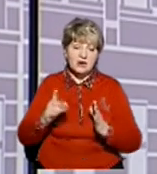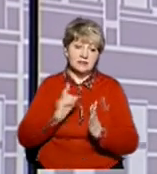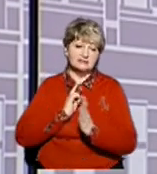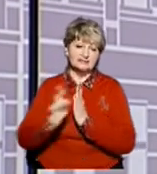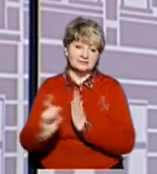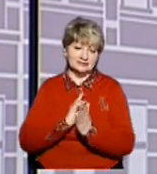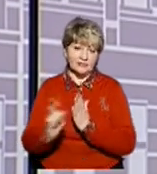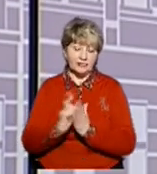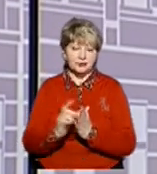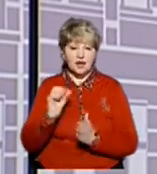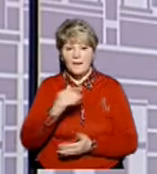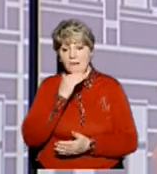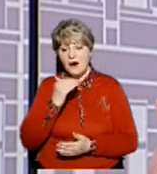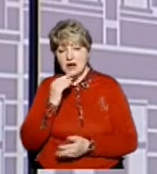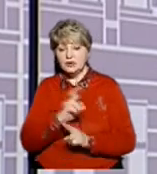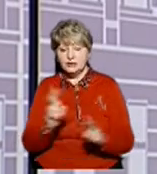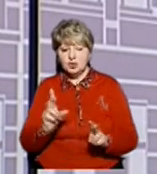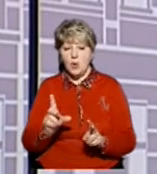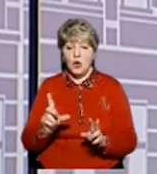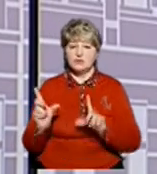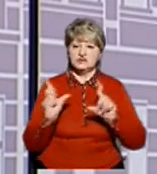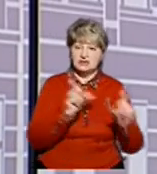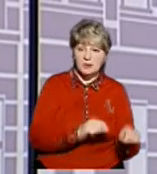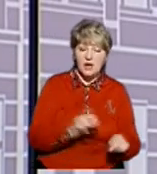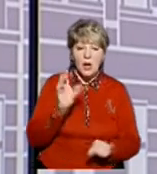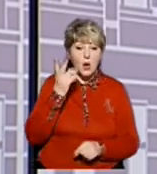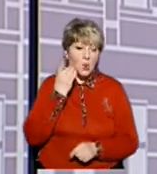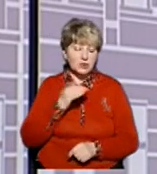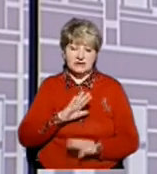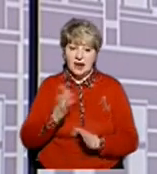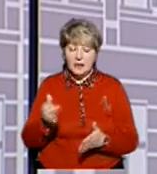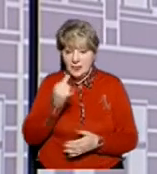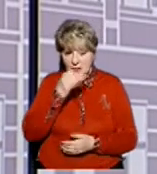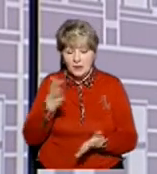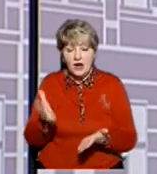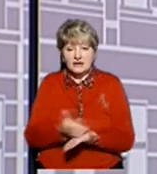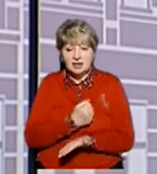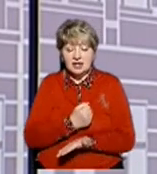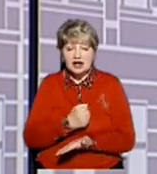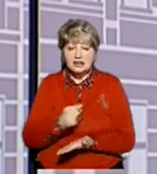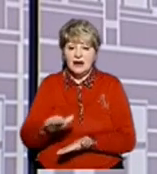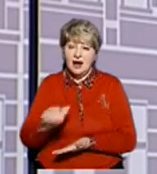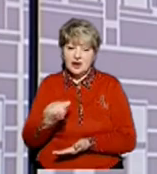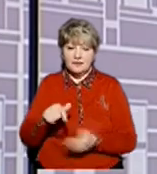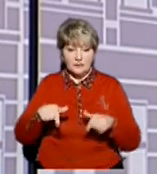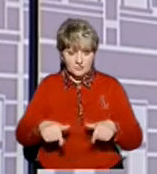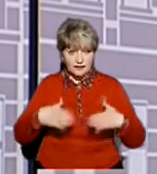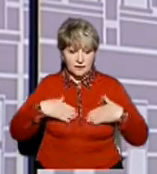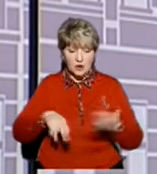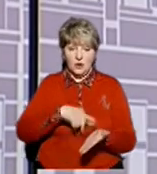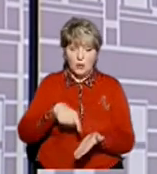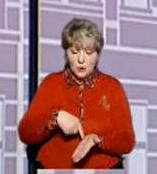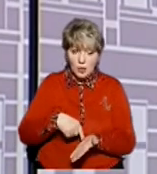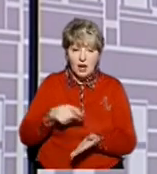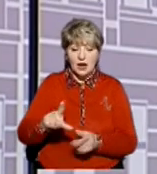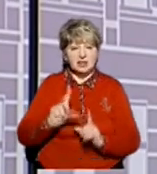хто зупинявся і проїжджав, коли не знаходили житло на оренду у нашому місті, вони навіть їхали в